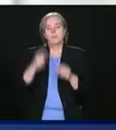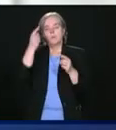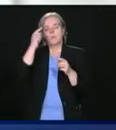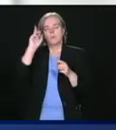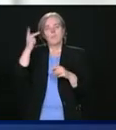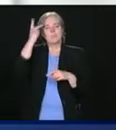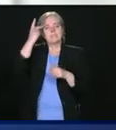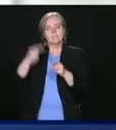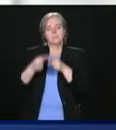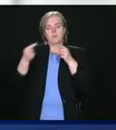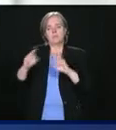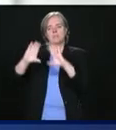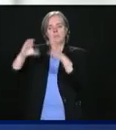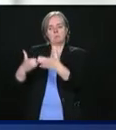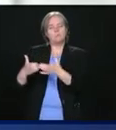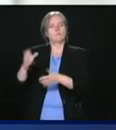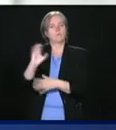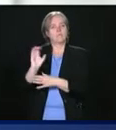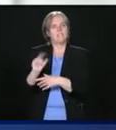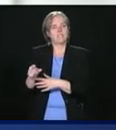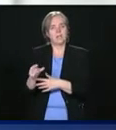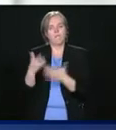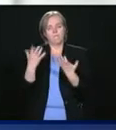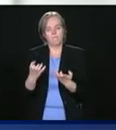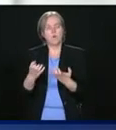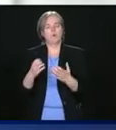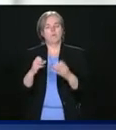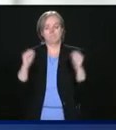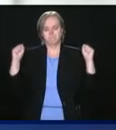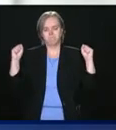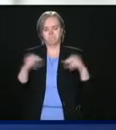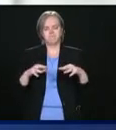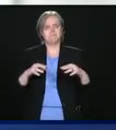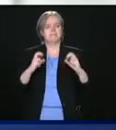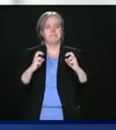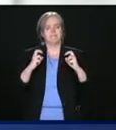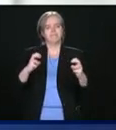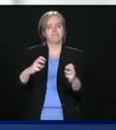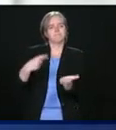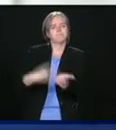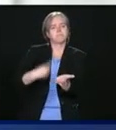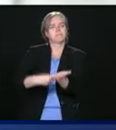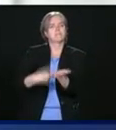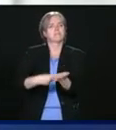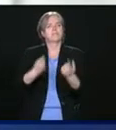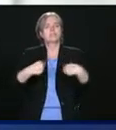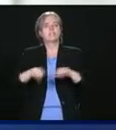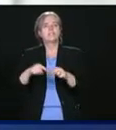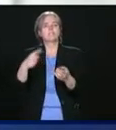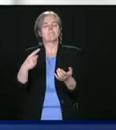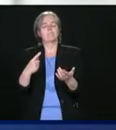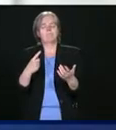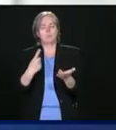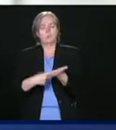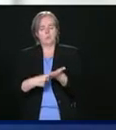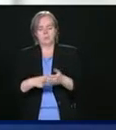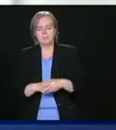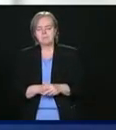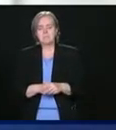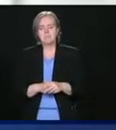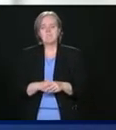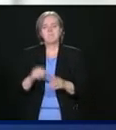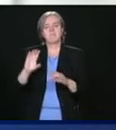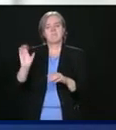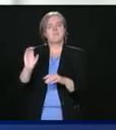ministre. Les conservateurs souhaitent avoir un rappel du Parlement chaque semaine